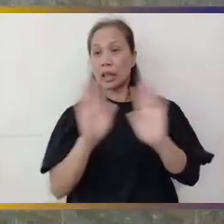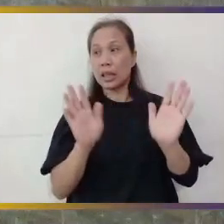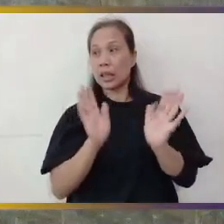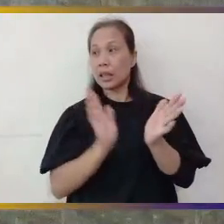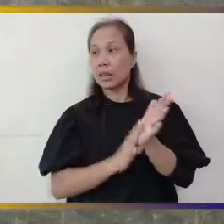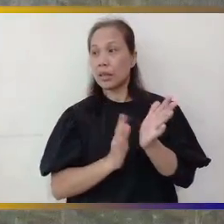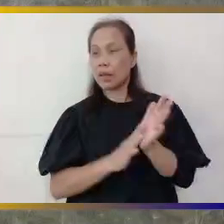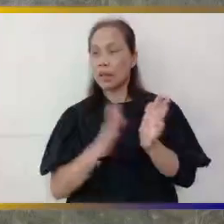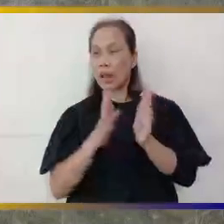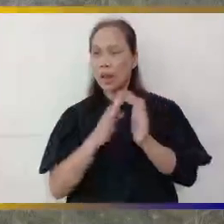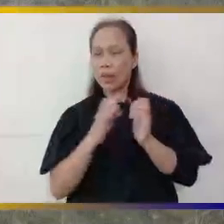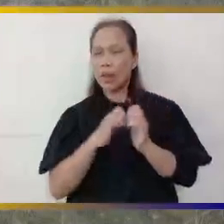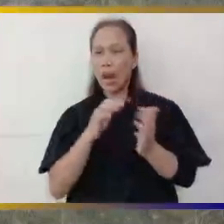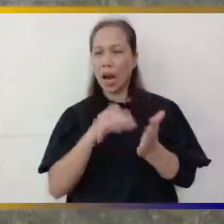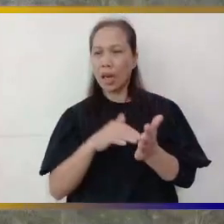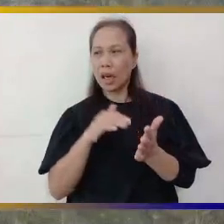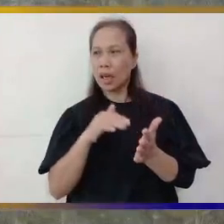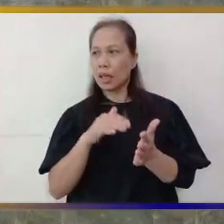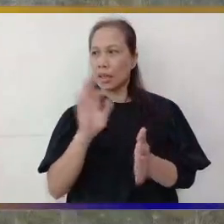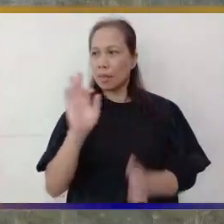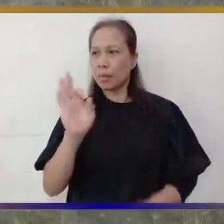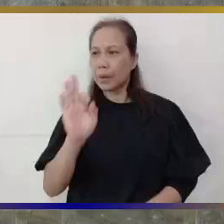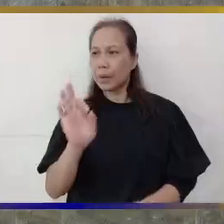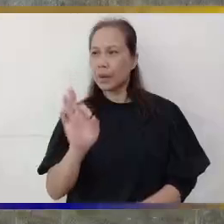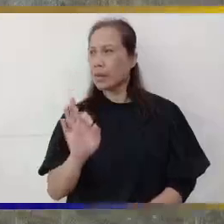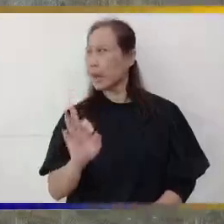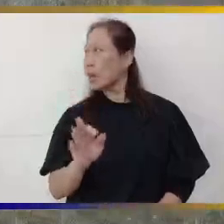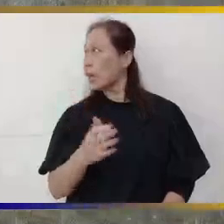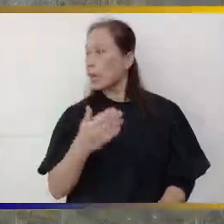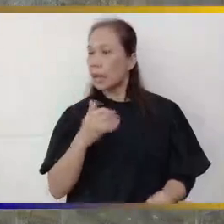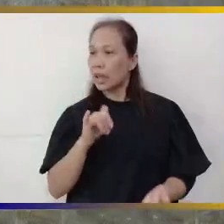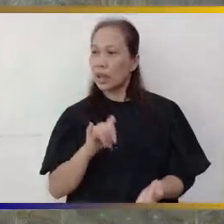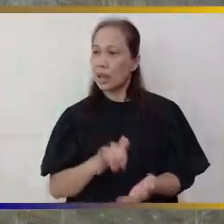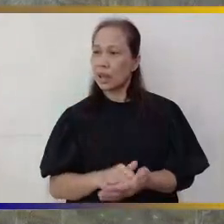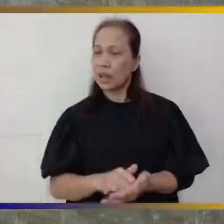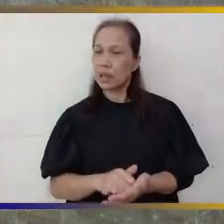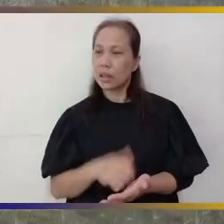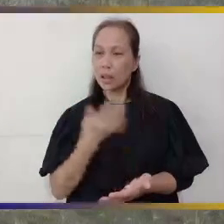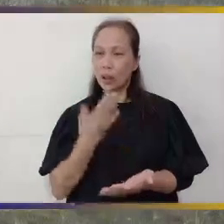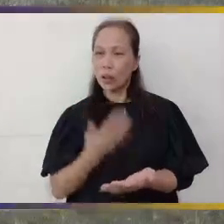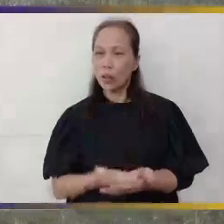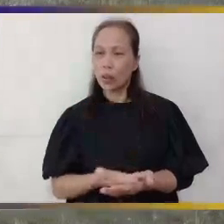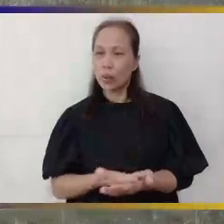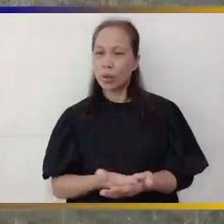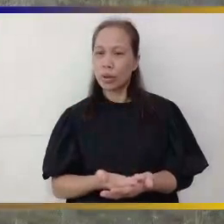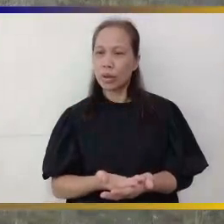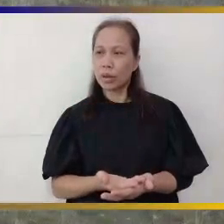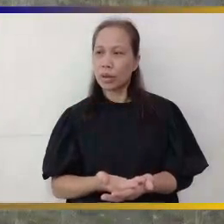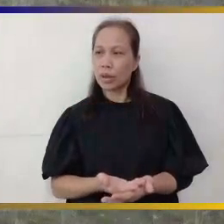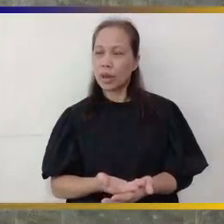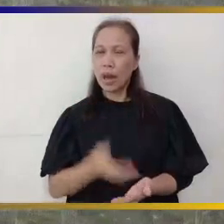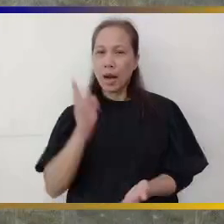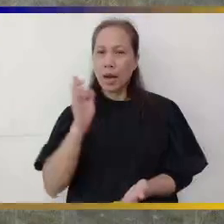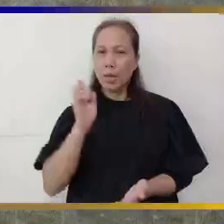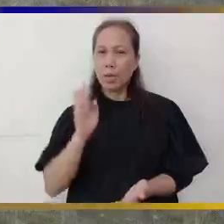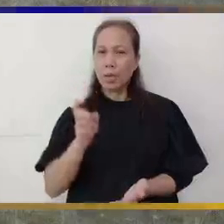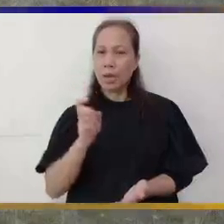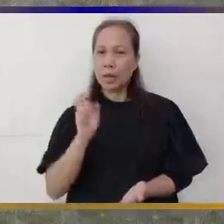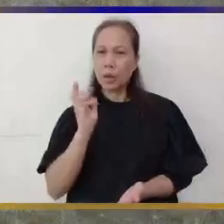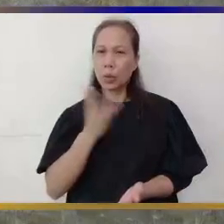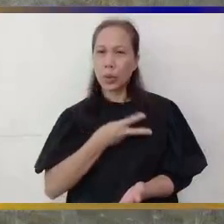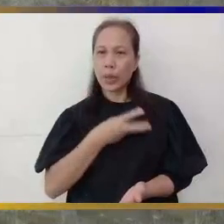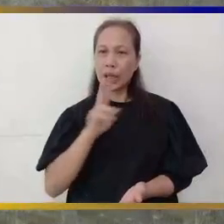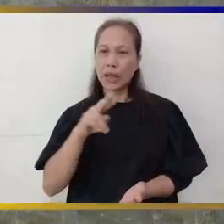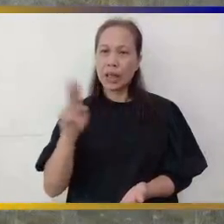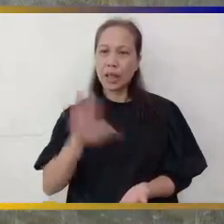sapagkat hindi niyo gaanong makilala ng lubusan ng Diyos kapatid magkakaroon ka ng problema sa Worship at p Nagkaroon ka ng problema